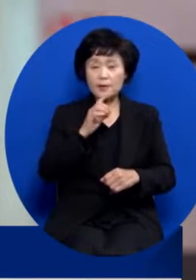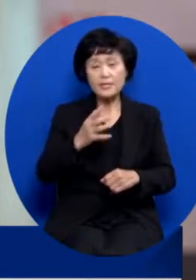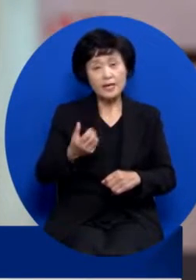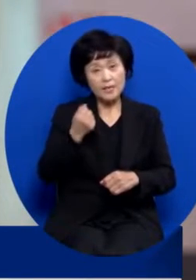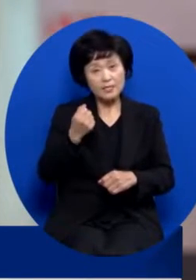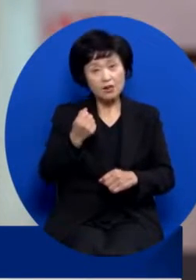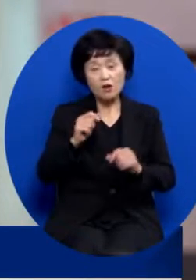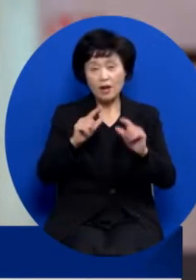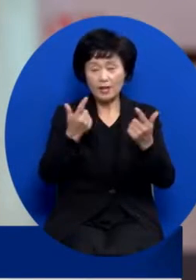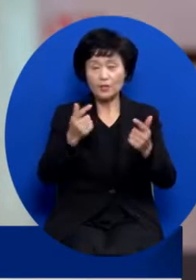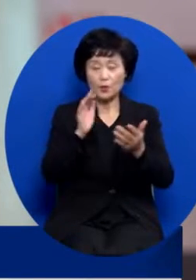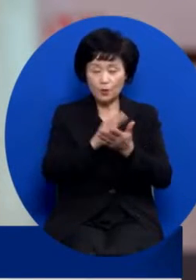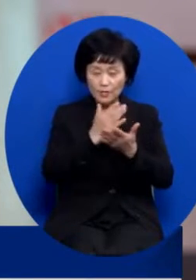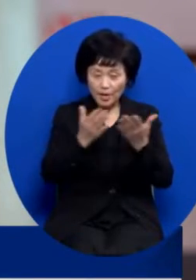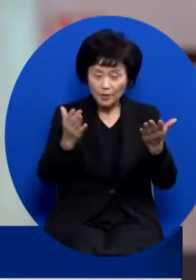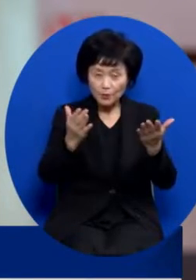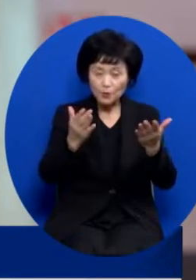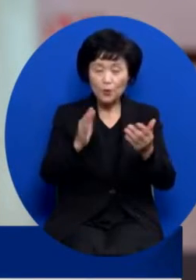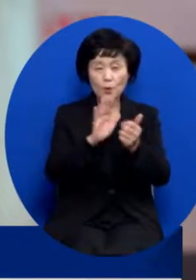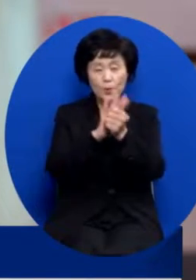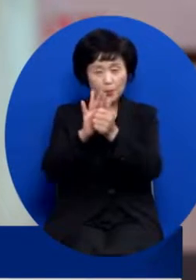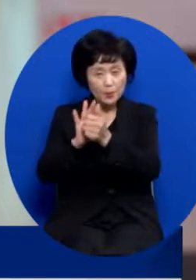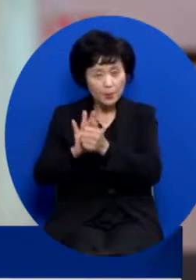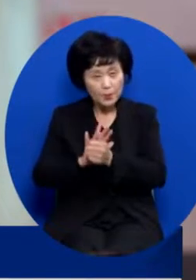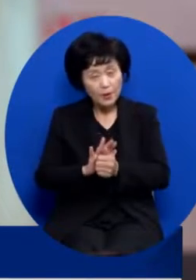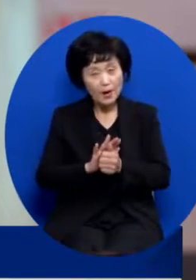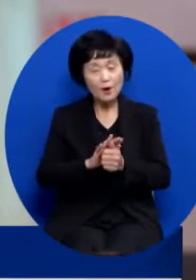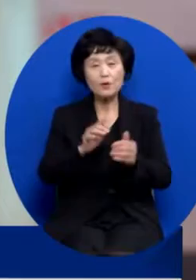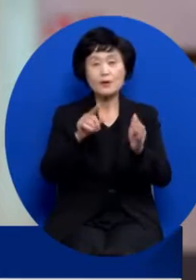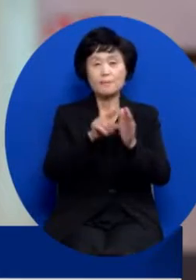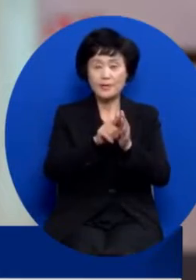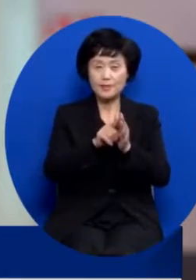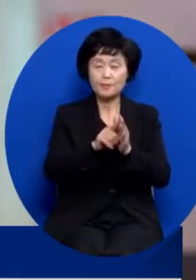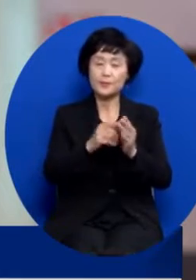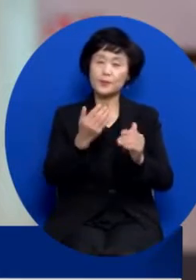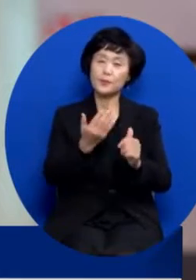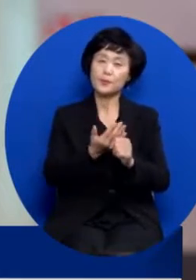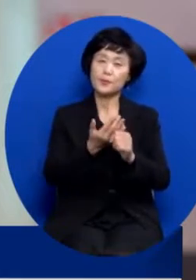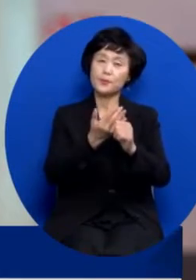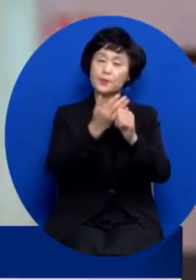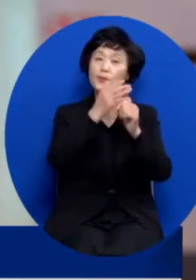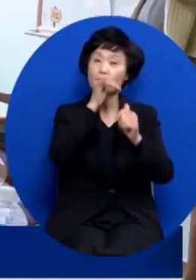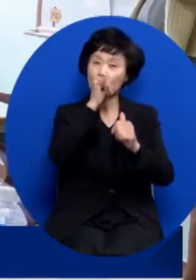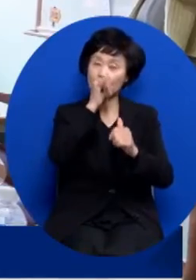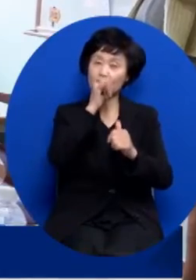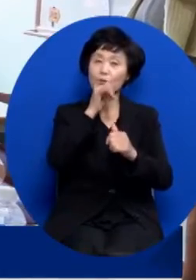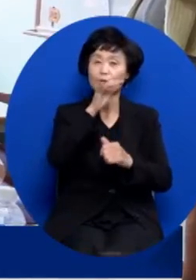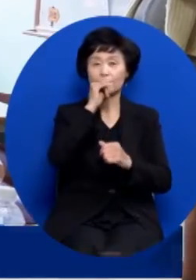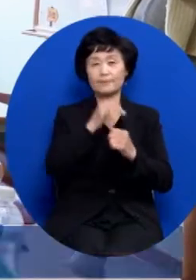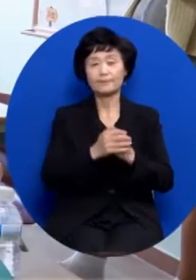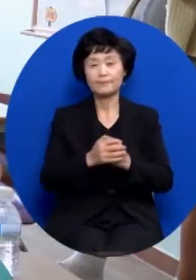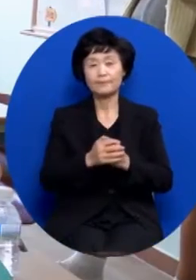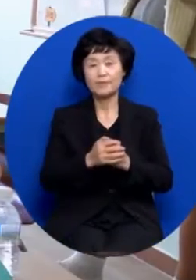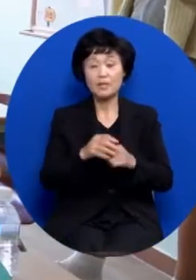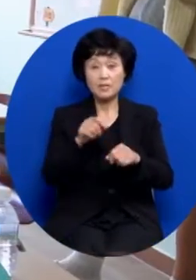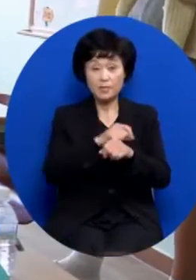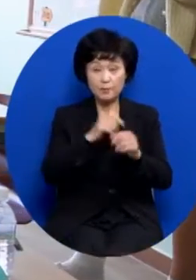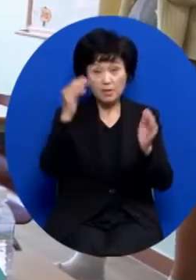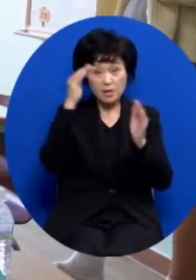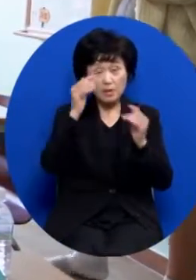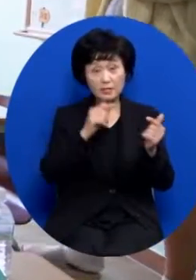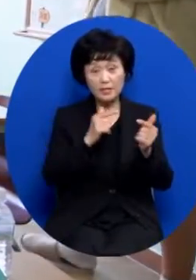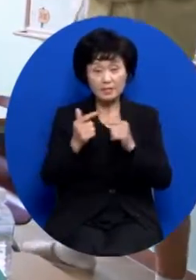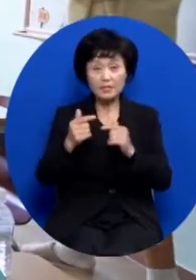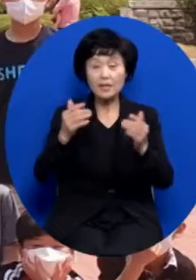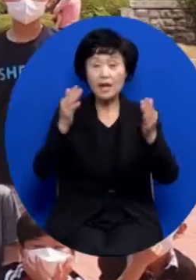나누고 베풀고 또 배려하면서 믿음을 쌓아가고 있는 교육을 받고 있는 것입니다. 특별히 학생들은